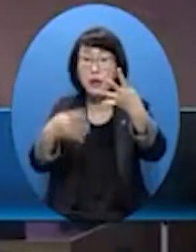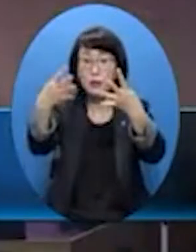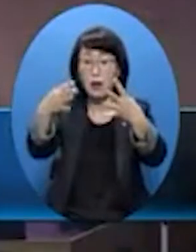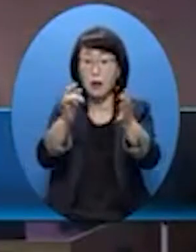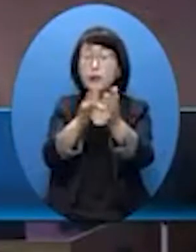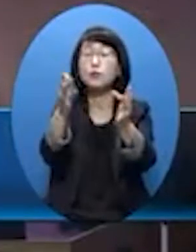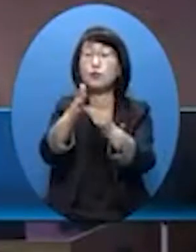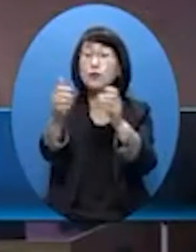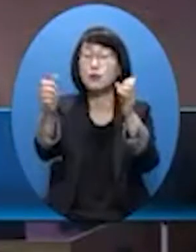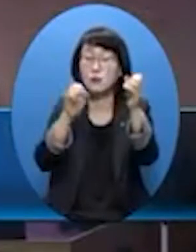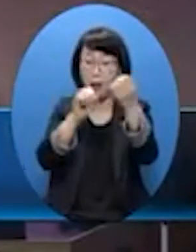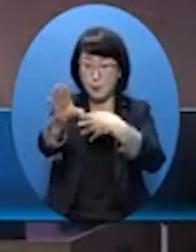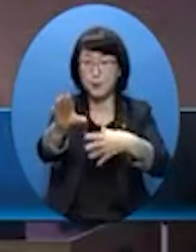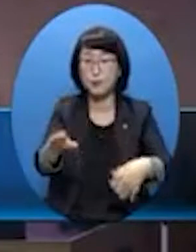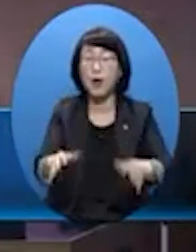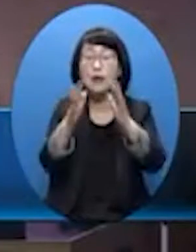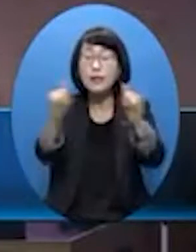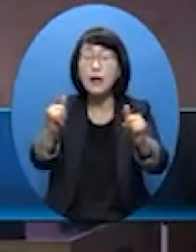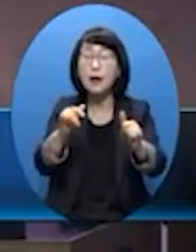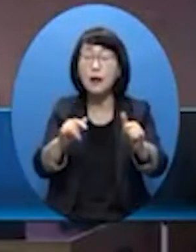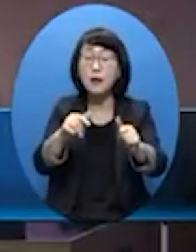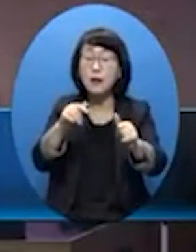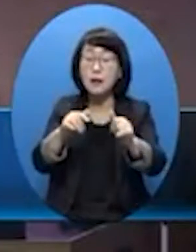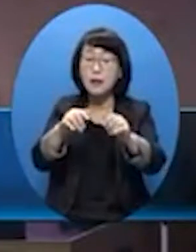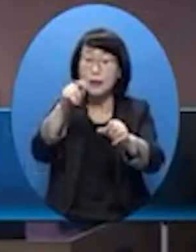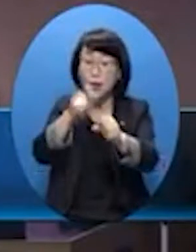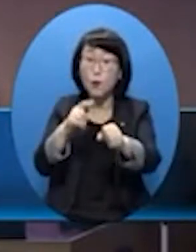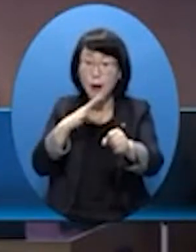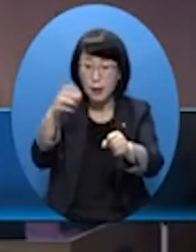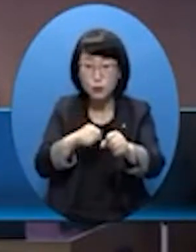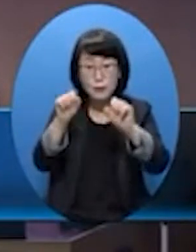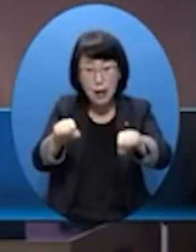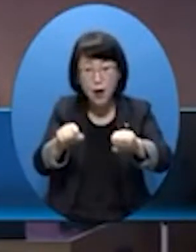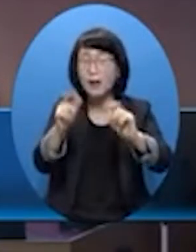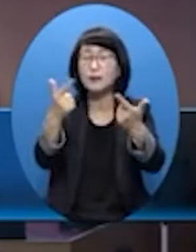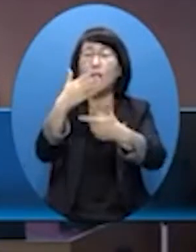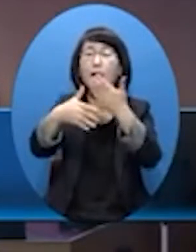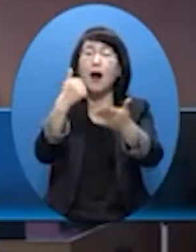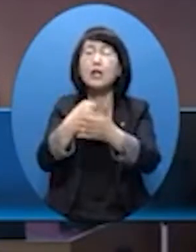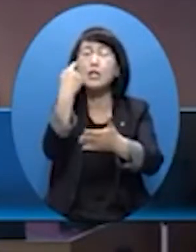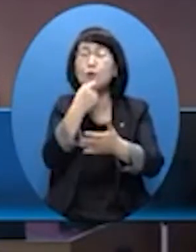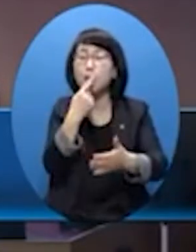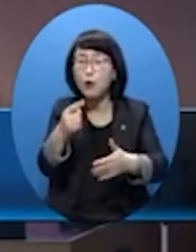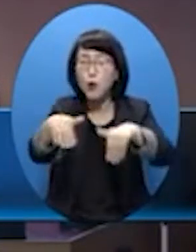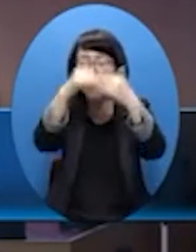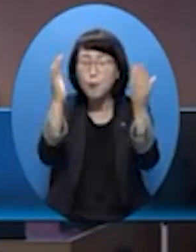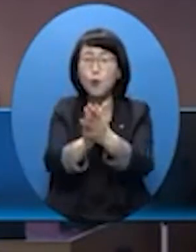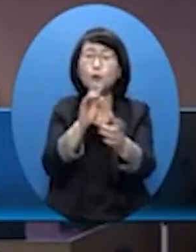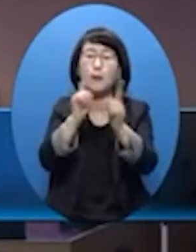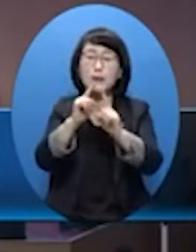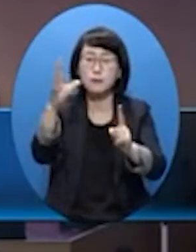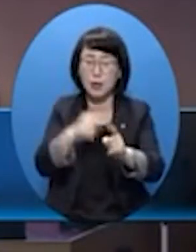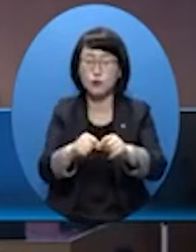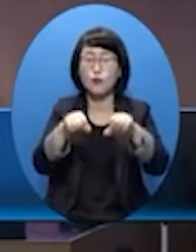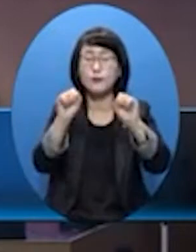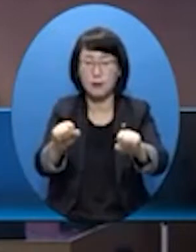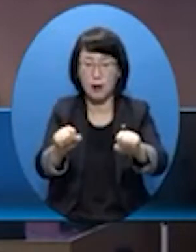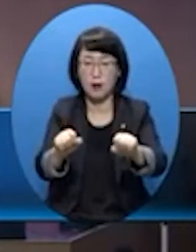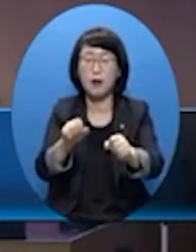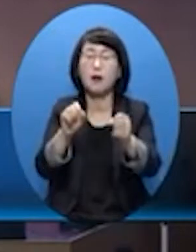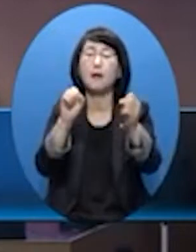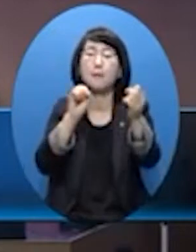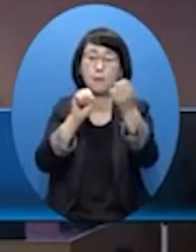대답하여 이르시되 사람이 떡으로만 살 것이 아니요 여호와 하나님의 입으로 나오는 모든 말씀으로 살 것이라 하였느니라